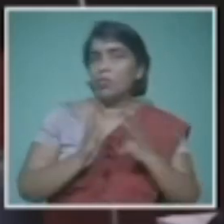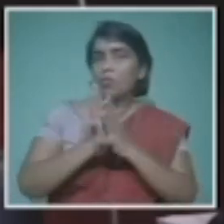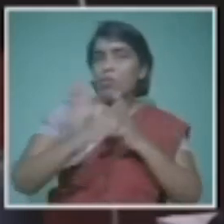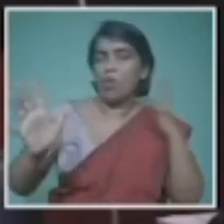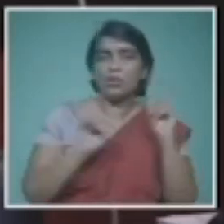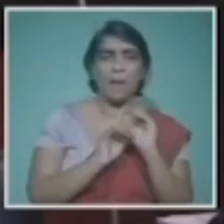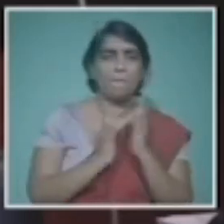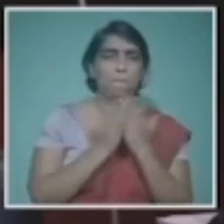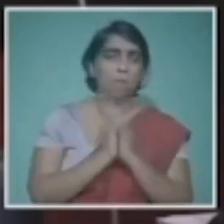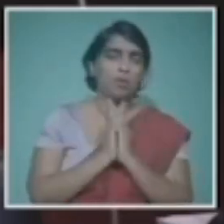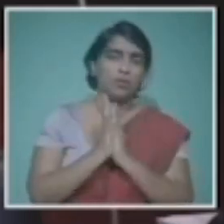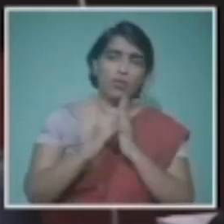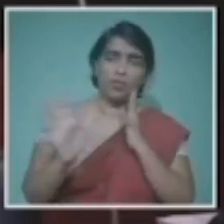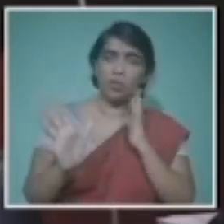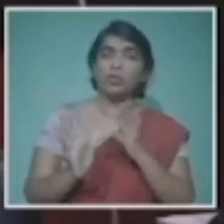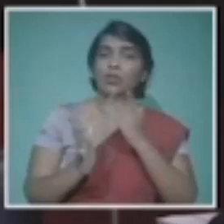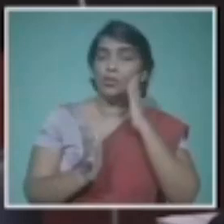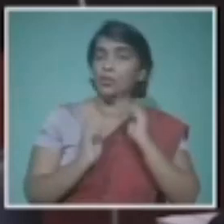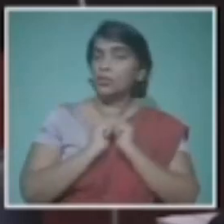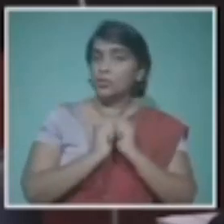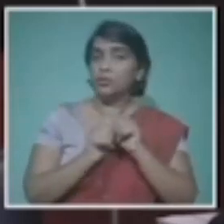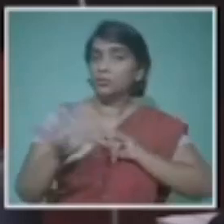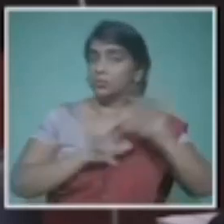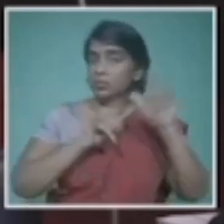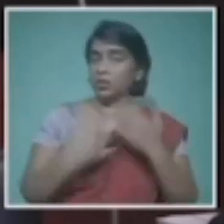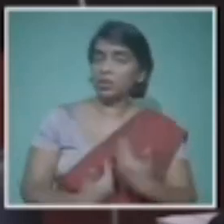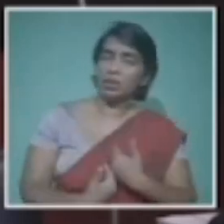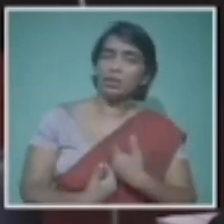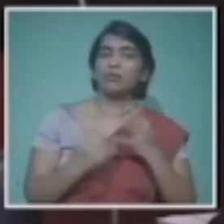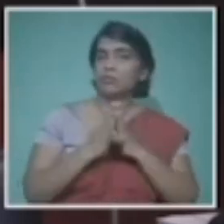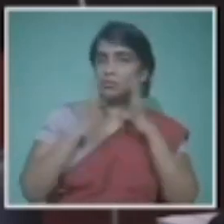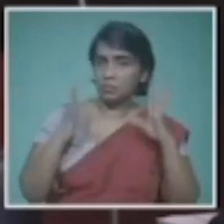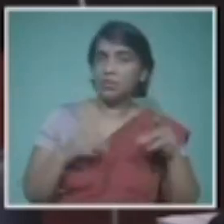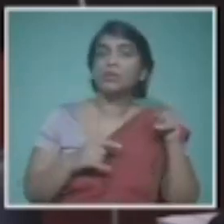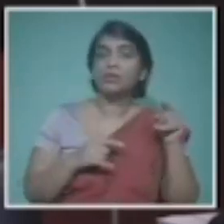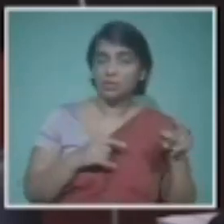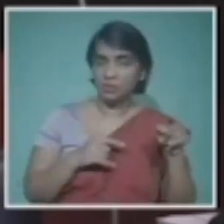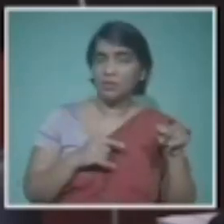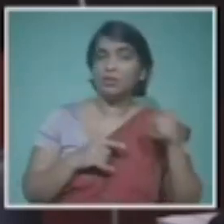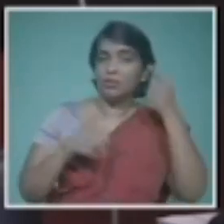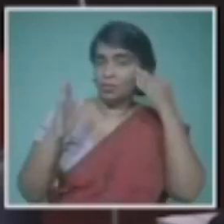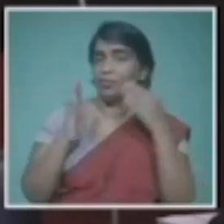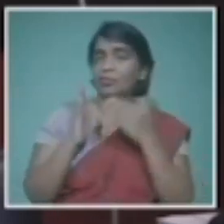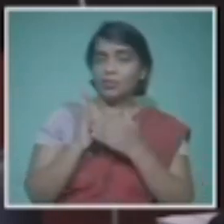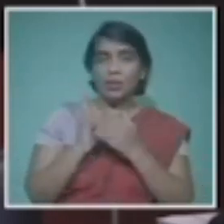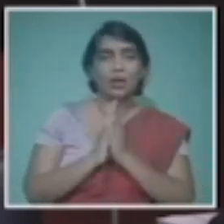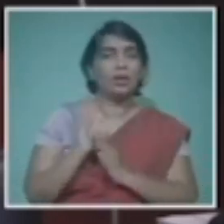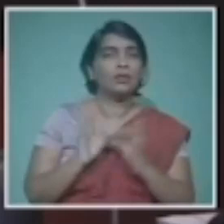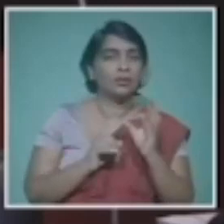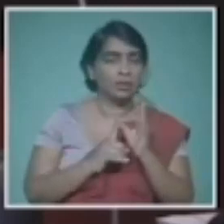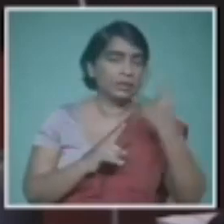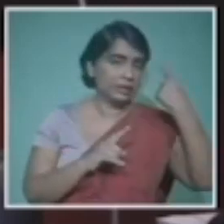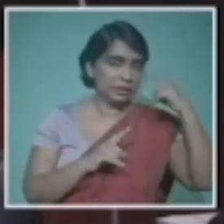තියෙන පාස්පෝර්ට් වලට, ඒ නිසා විදේශ රැකියාවලට යන විශාල උනන්දුවක් තියෙනවා. ඒ නිසා මෙතුමා මේ කාරණය ඇමෙතුමා